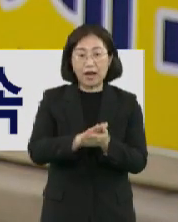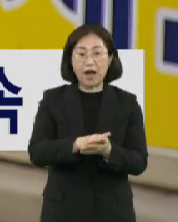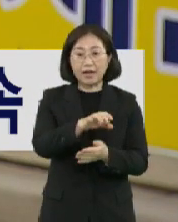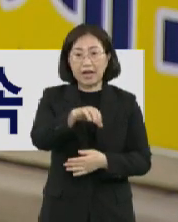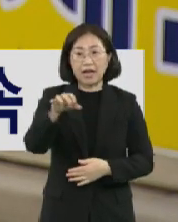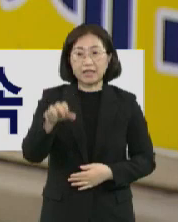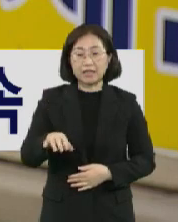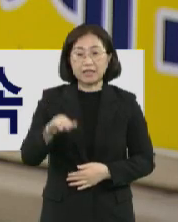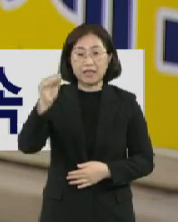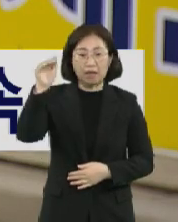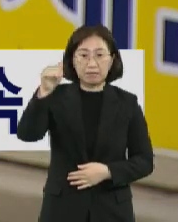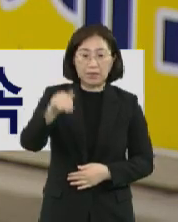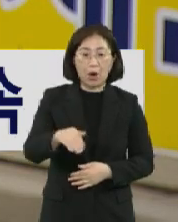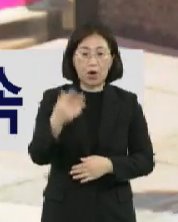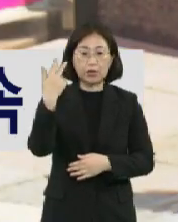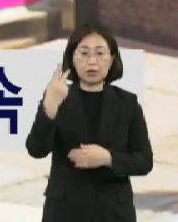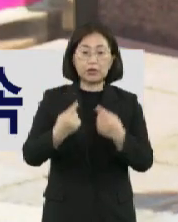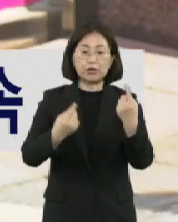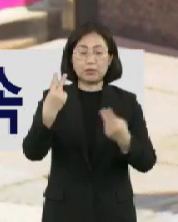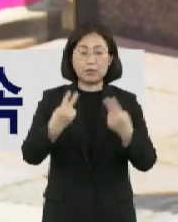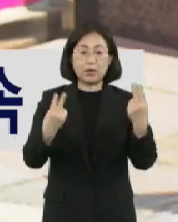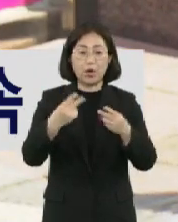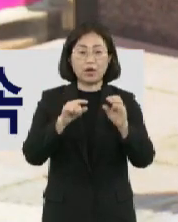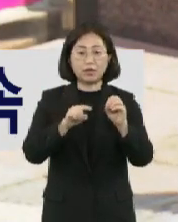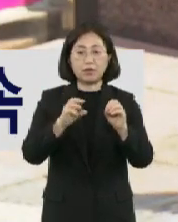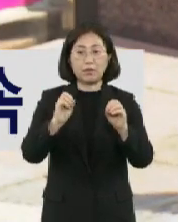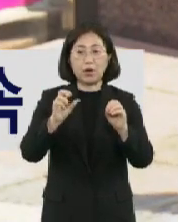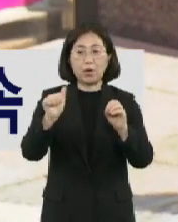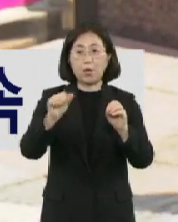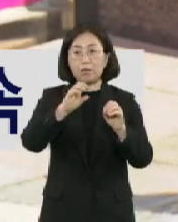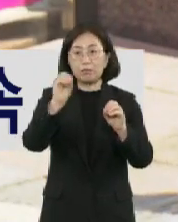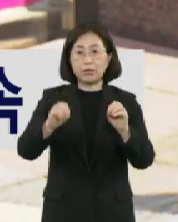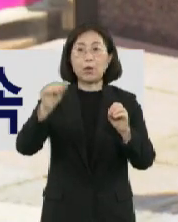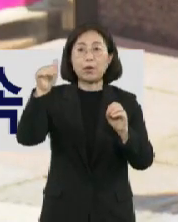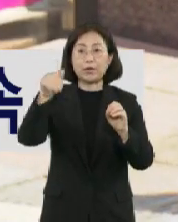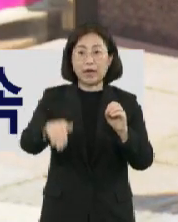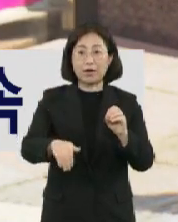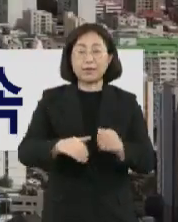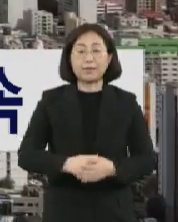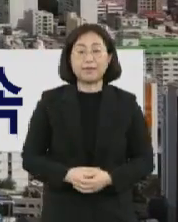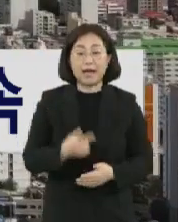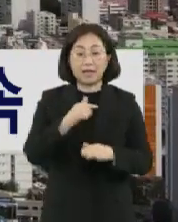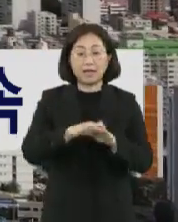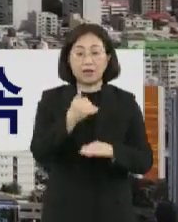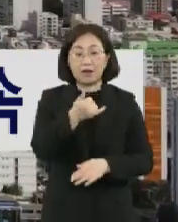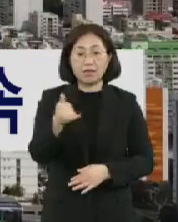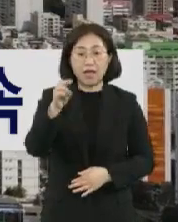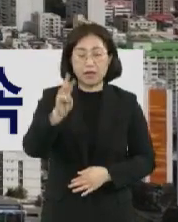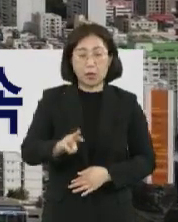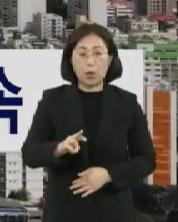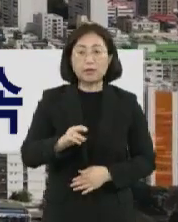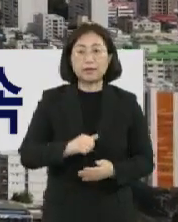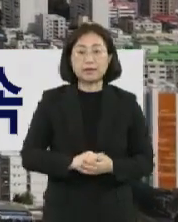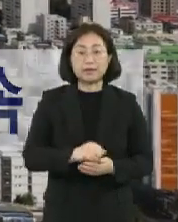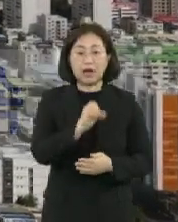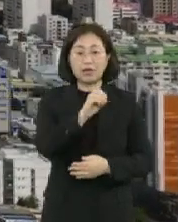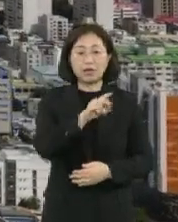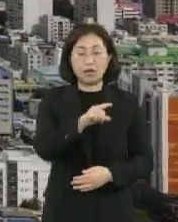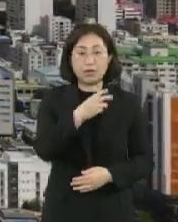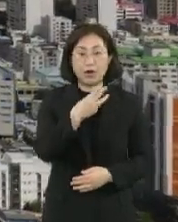모두 하락하며 전주 대비 평균 0.05% 포인트 내렸습니다 대정 것에 중은 이번주 각각